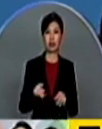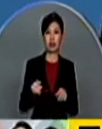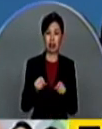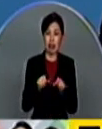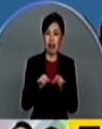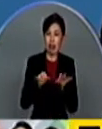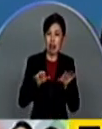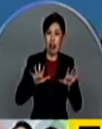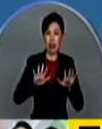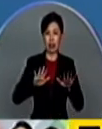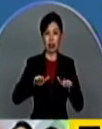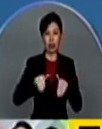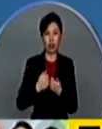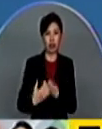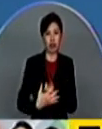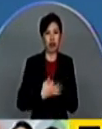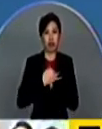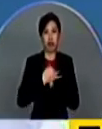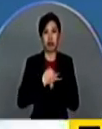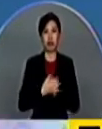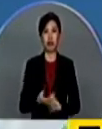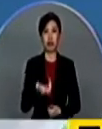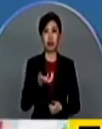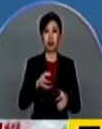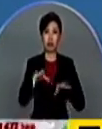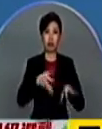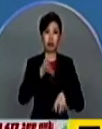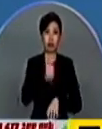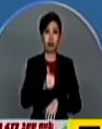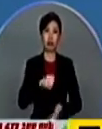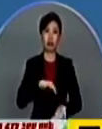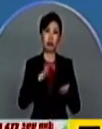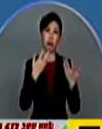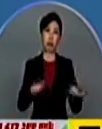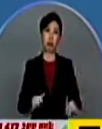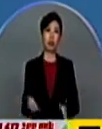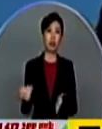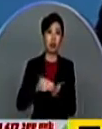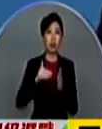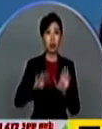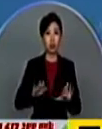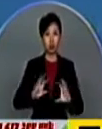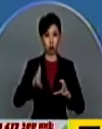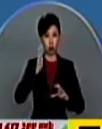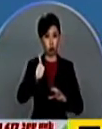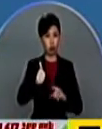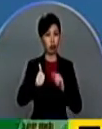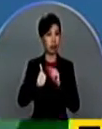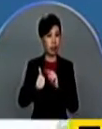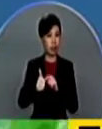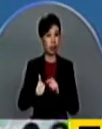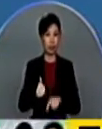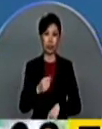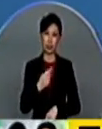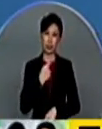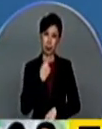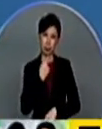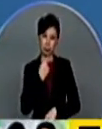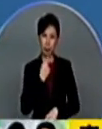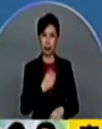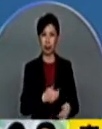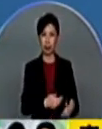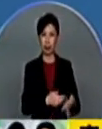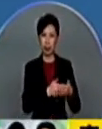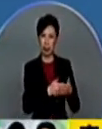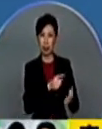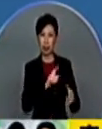裹小脚一样裹起来，就像刚刚这个总编辑提的题目一样。到现在，我们选的总统还在怀疑我们会不会接